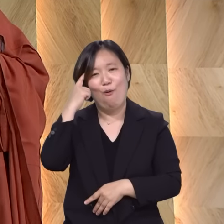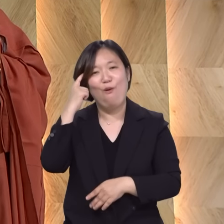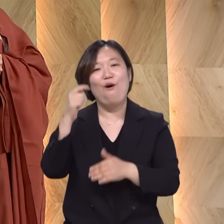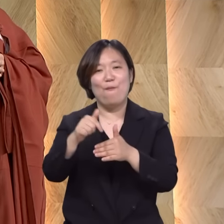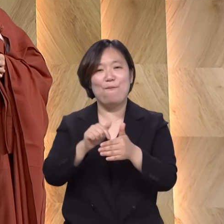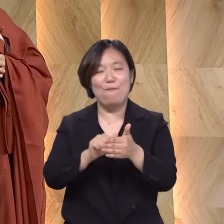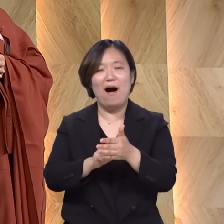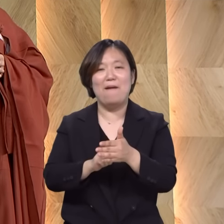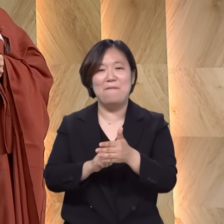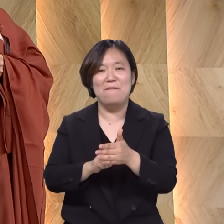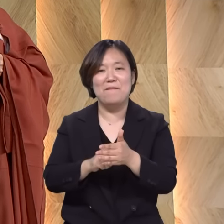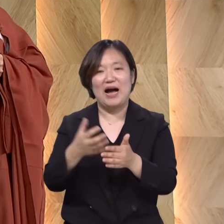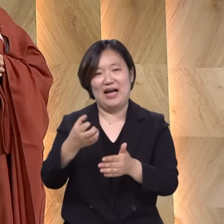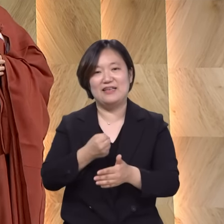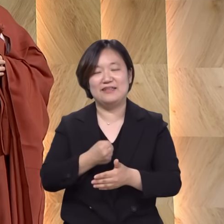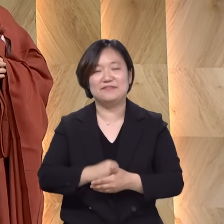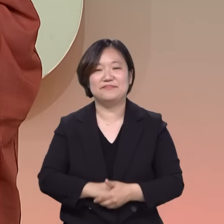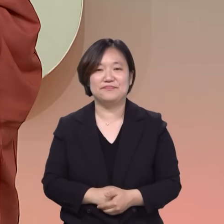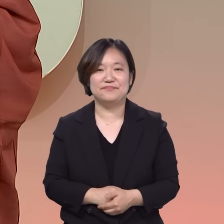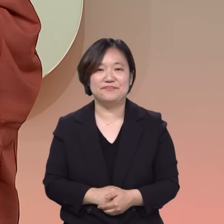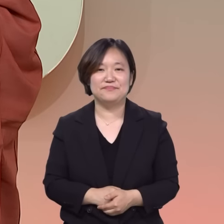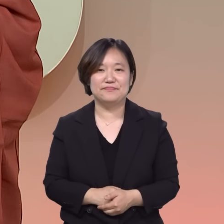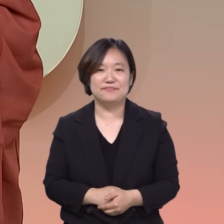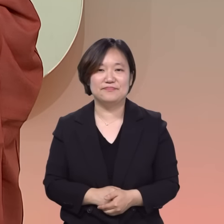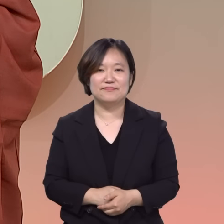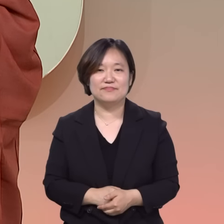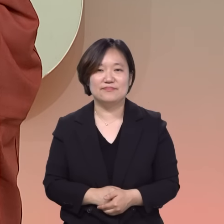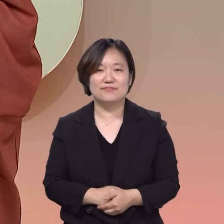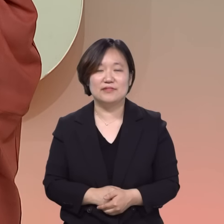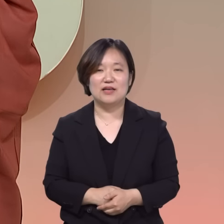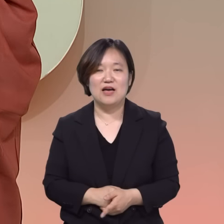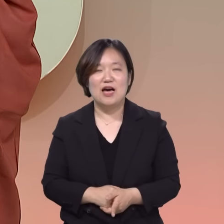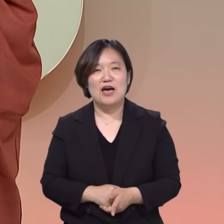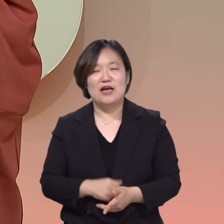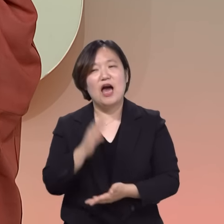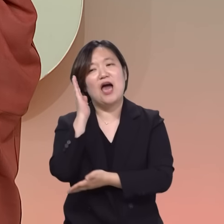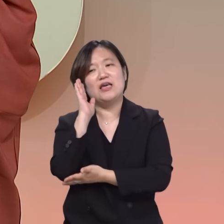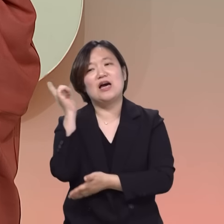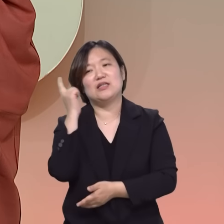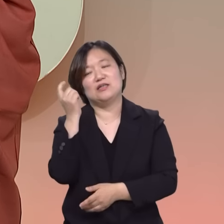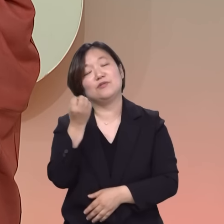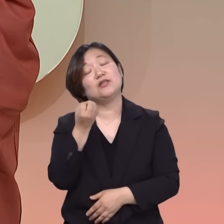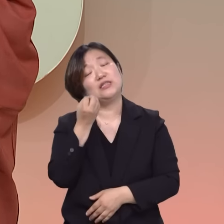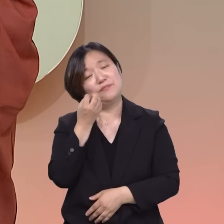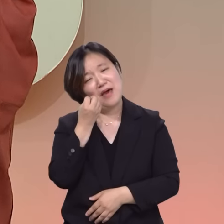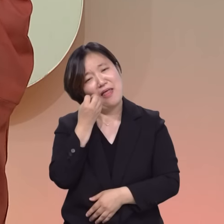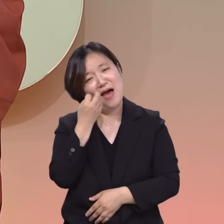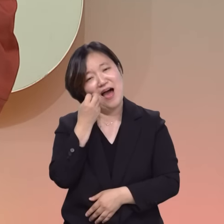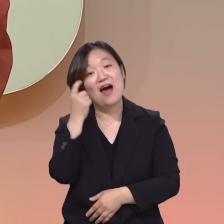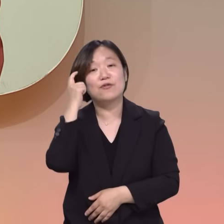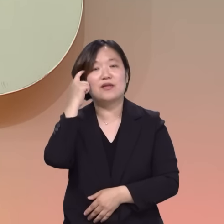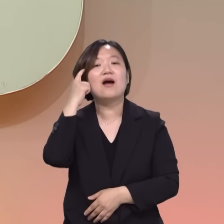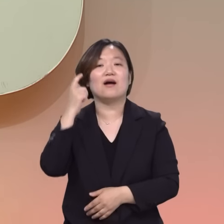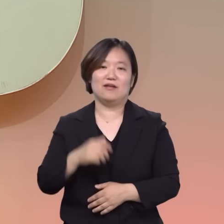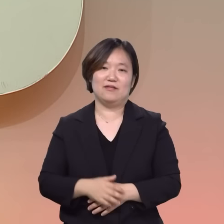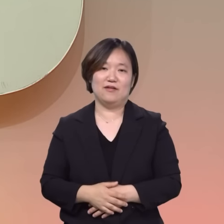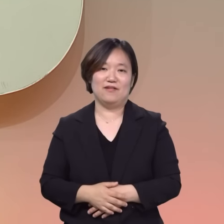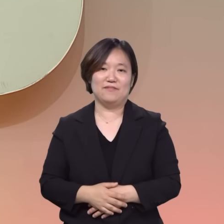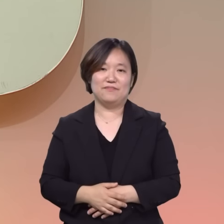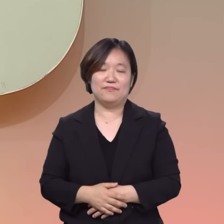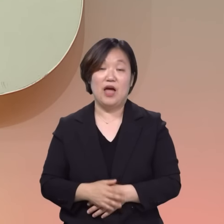돌리는 것이겠죠 그래서 아 참으로 신기하다는 생각이 들었습니다 그래서 이게 정현 스님의